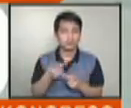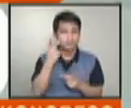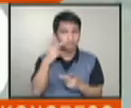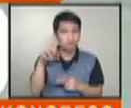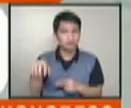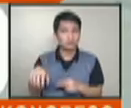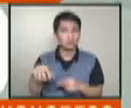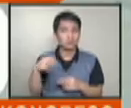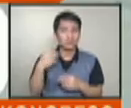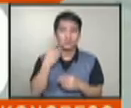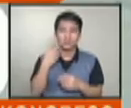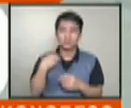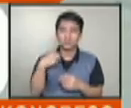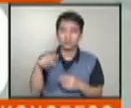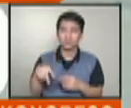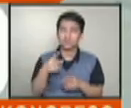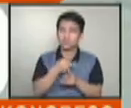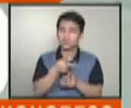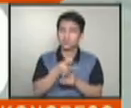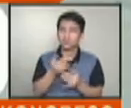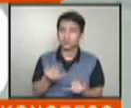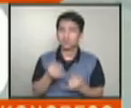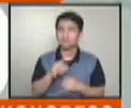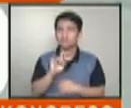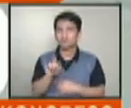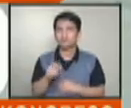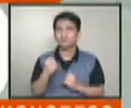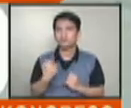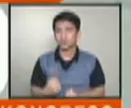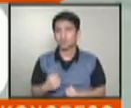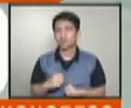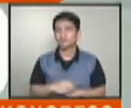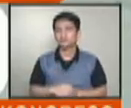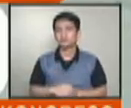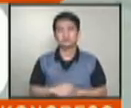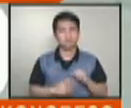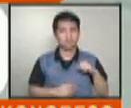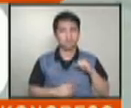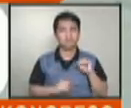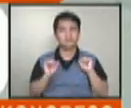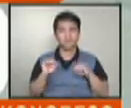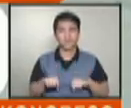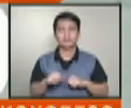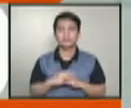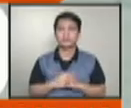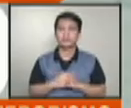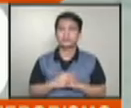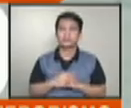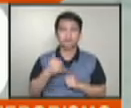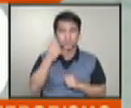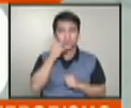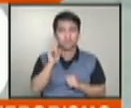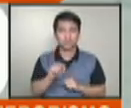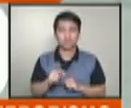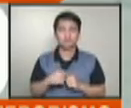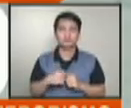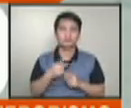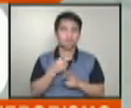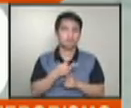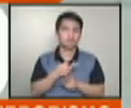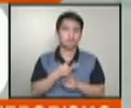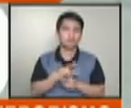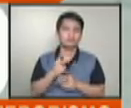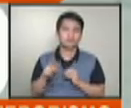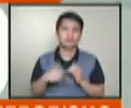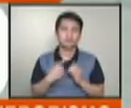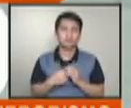sa lugar na yan. Pakisabi, bantayan, ngayon mismo. Pwede, Major? Opo, sir. Opo. Nandun po yung tao, sir. At pababantayan po natin